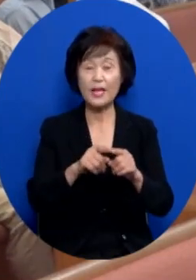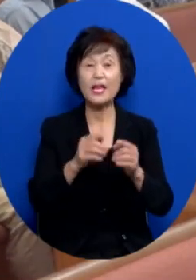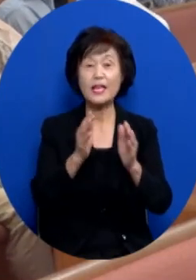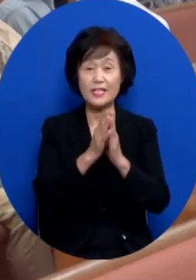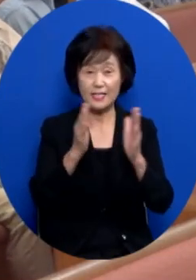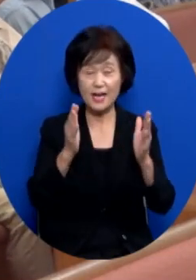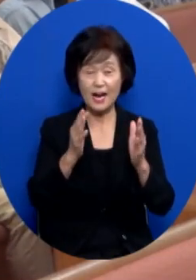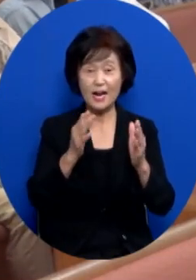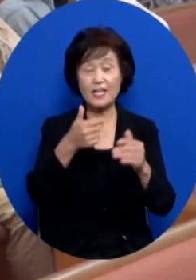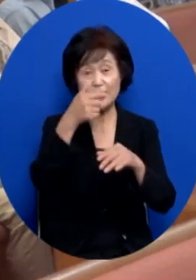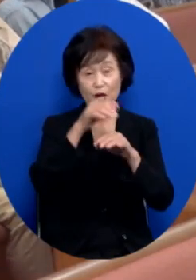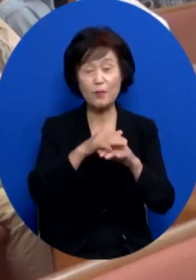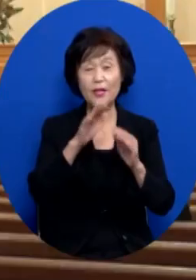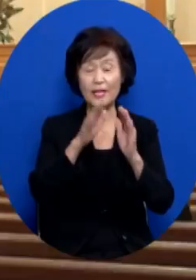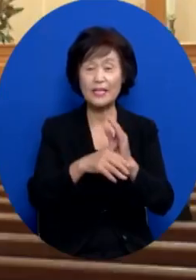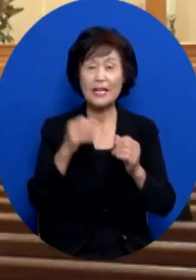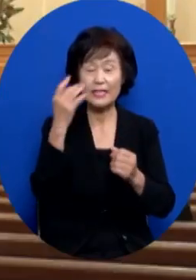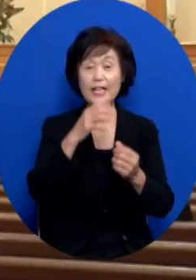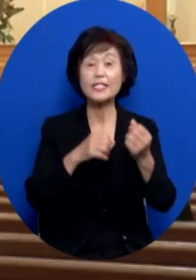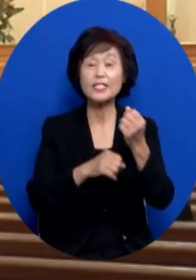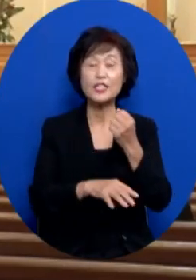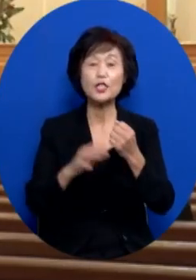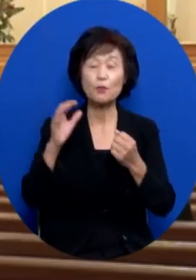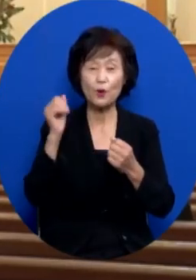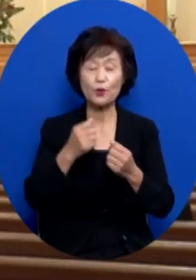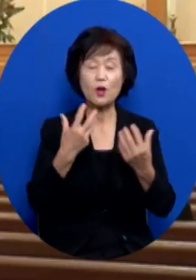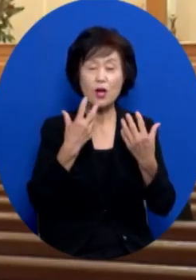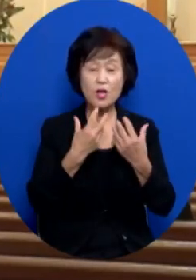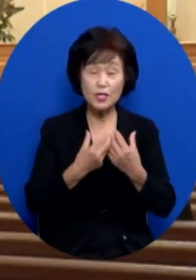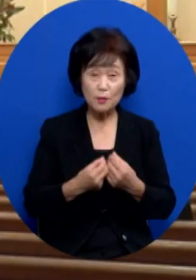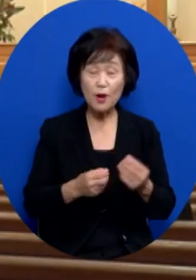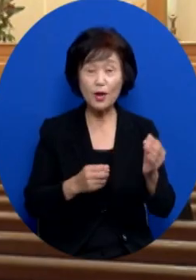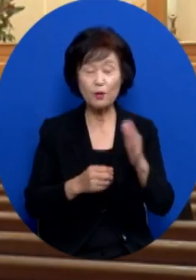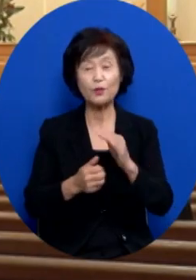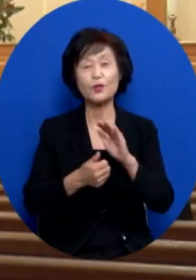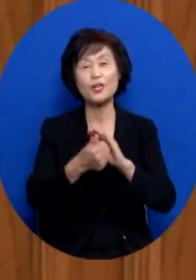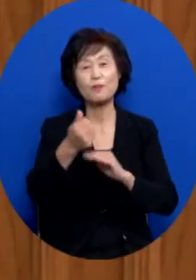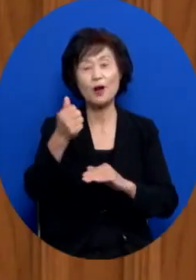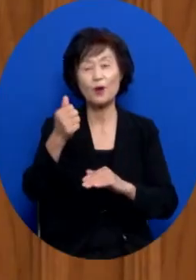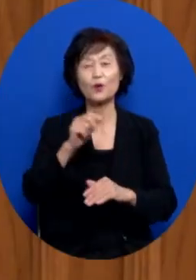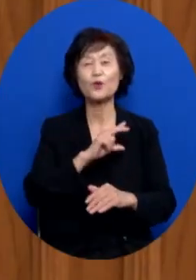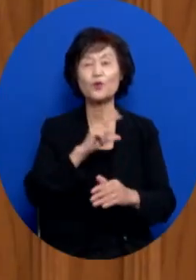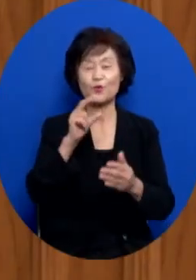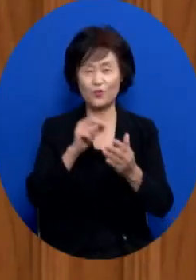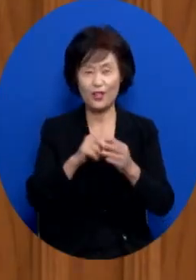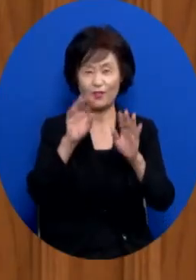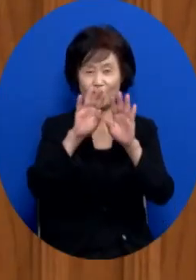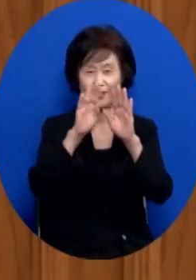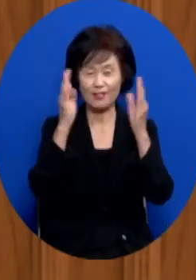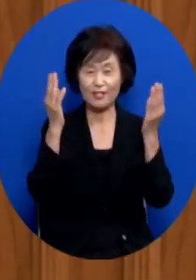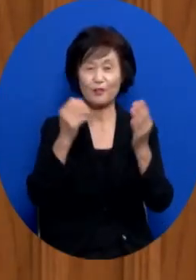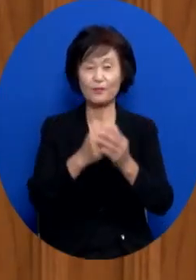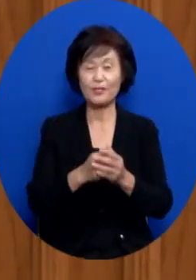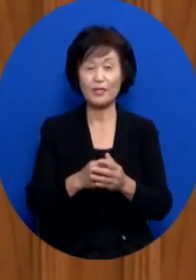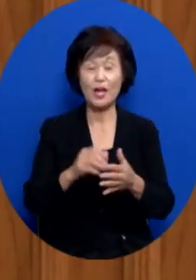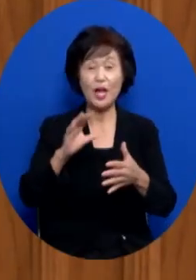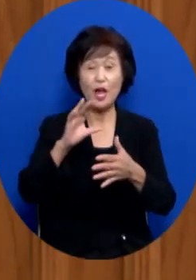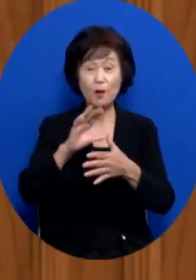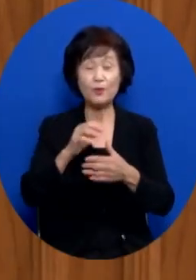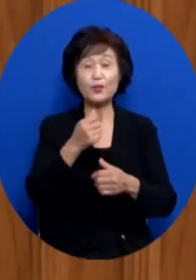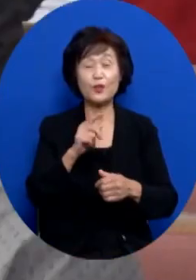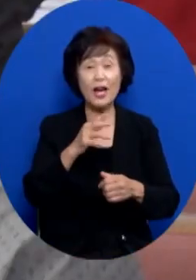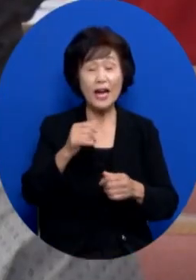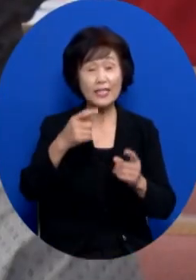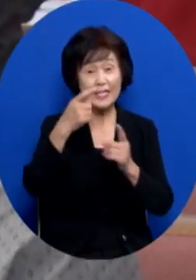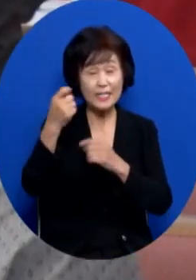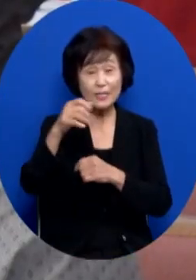성회는 다시 근원으로 절망에서 희망으로를 주제로 열렸습니다. 행사를 주최한 미주 하디 기념사업회